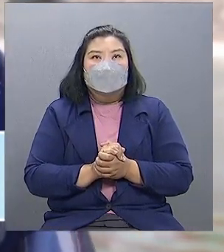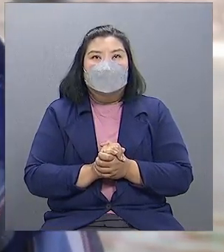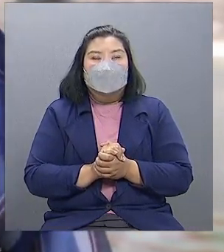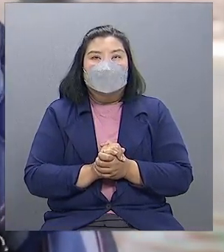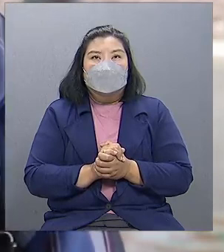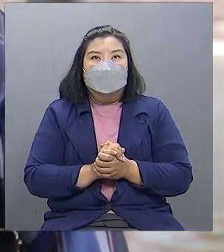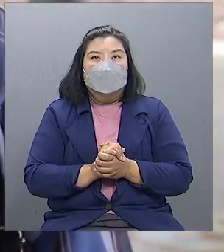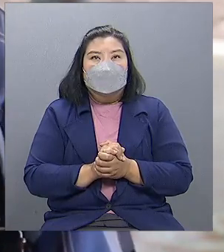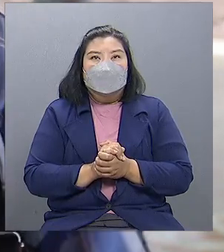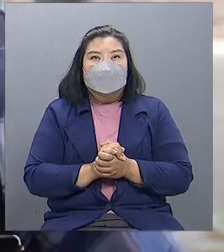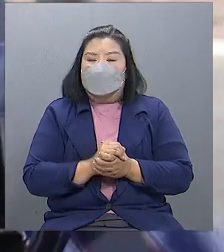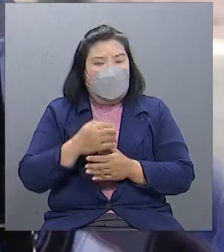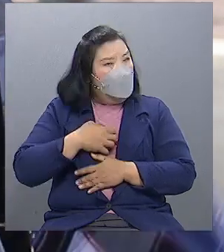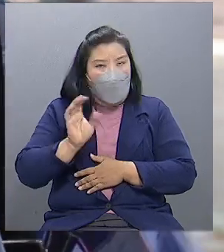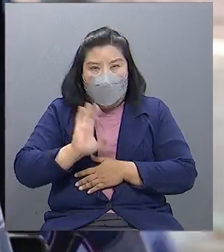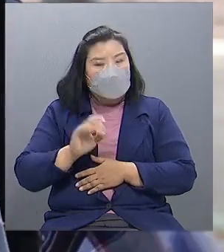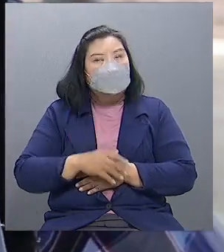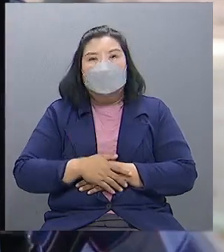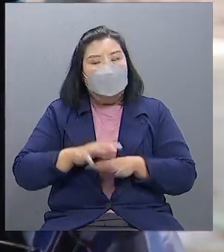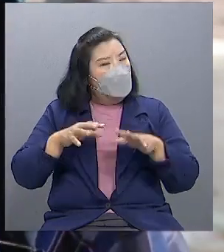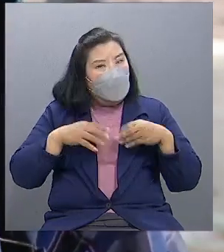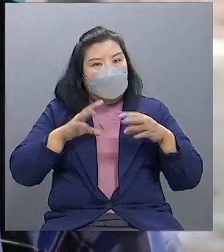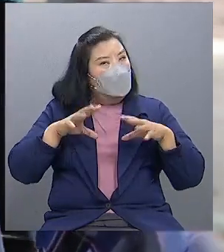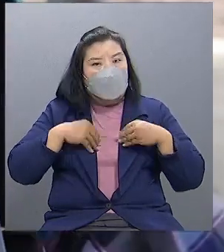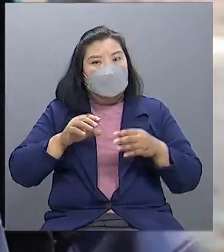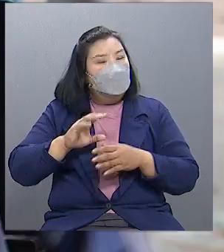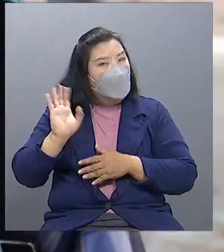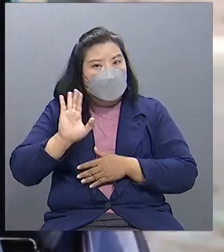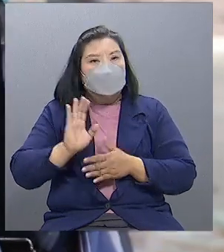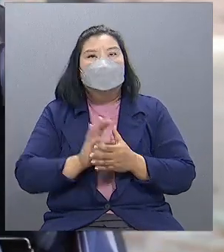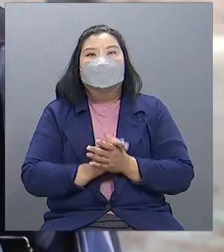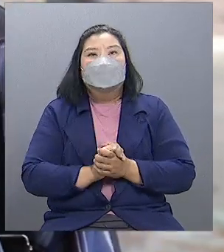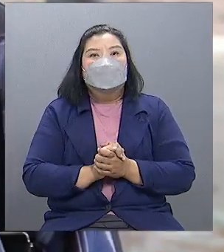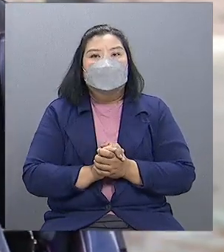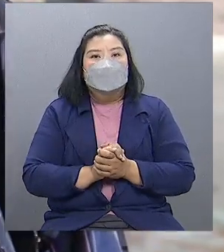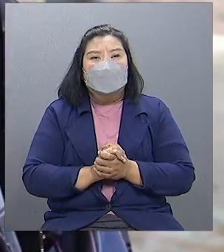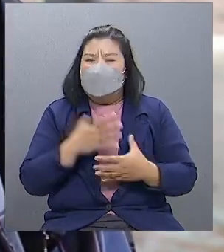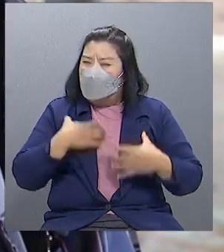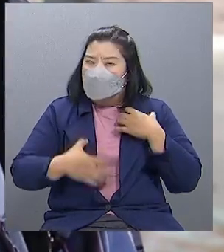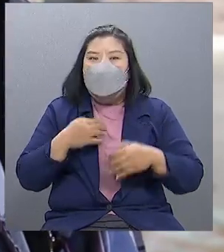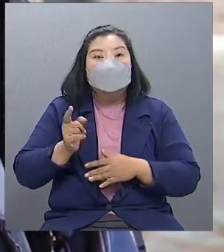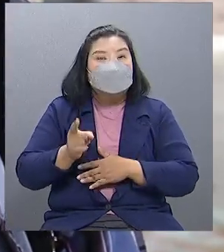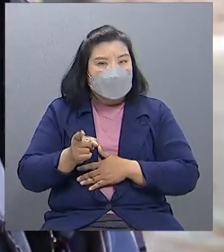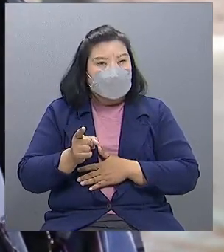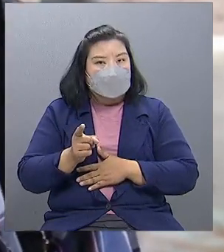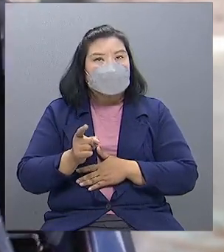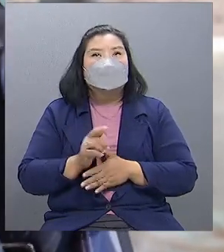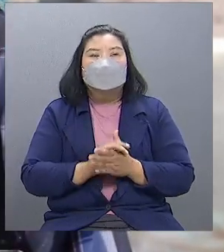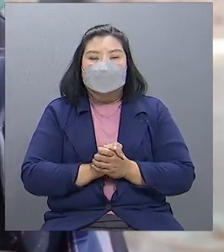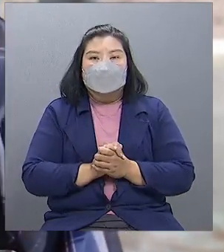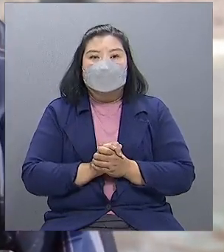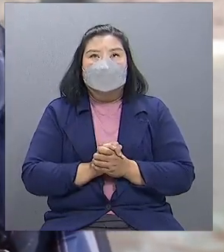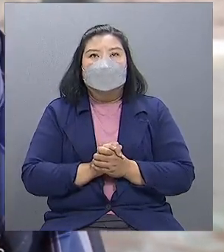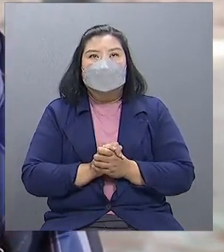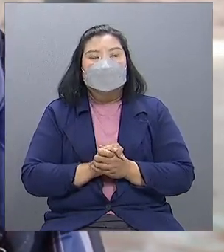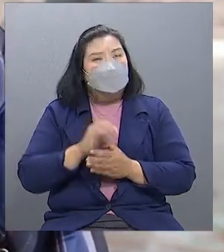เราไม่ยอม เราไม่เอาคือก็เปเดอดร้อนกมากคือนี้สบายใจเร็ว